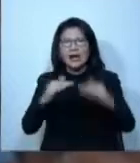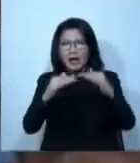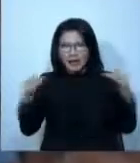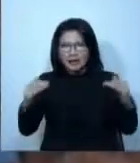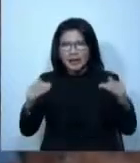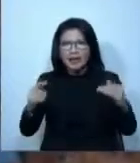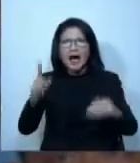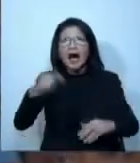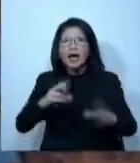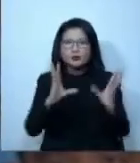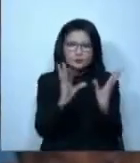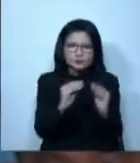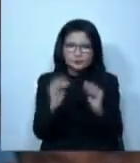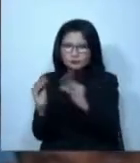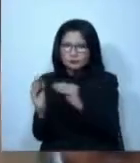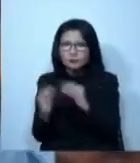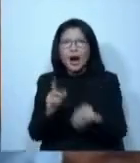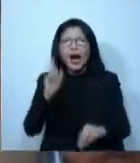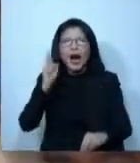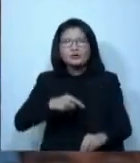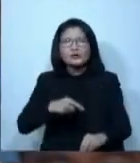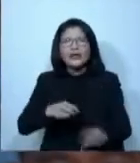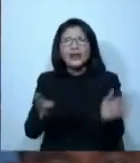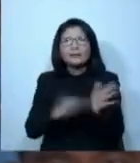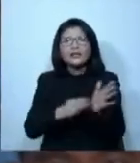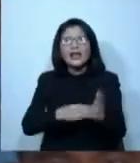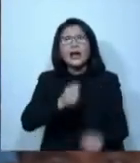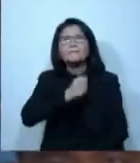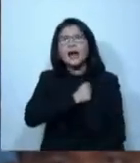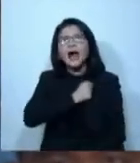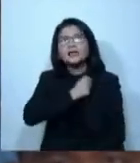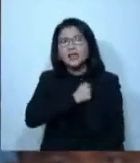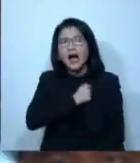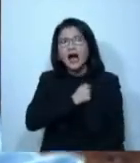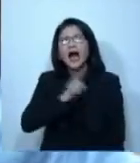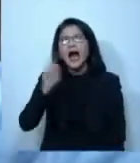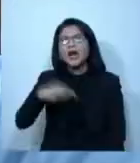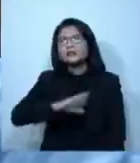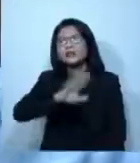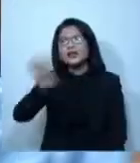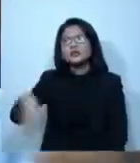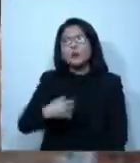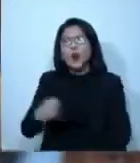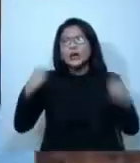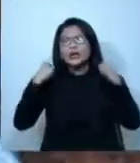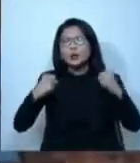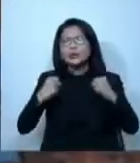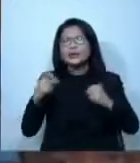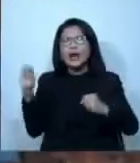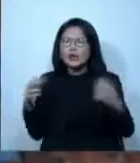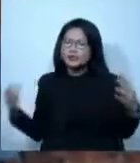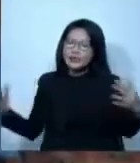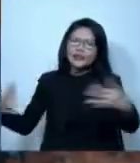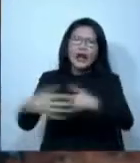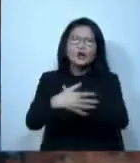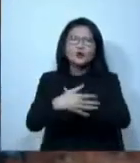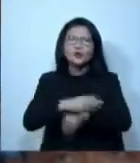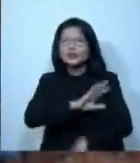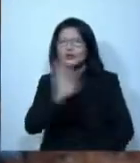kita harus dialog Ini masalah bangsa ini harus kita semua kekuatan harus kita